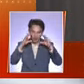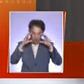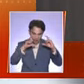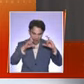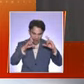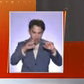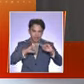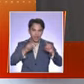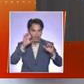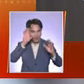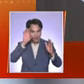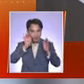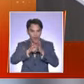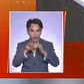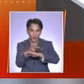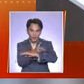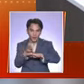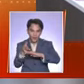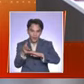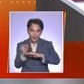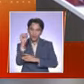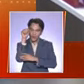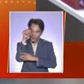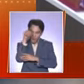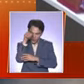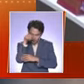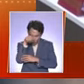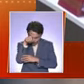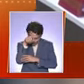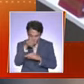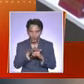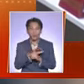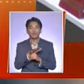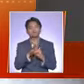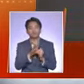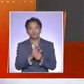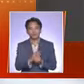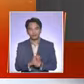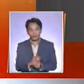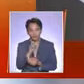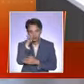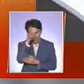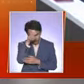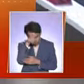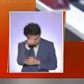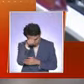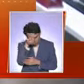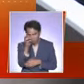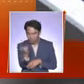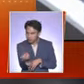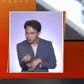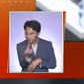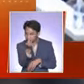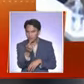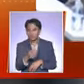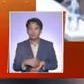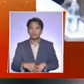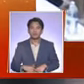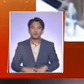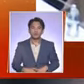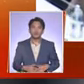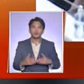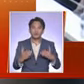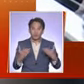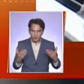งแต่ถ้าเป็นภาพคลิปวิดีโอคือเป็นจังหวะนี้พอดีฮะคือเป็นจังหวะที่พลเอกประวิตรเนี่ยกำลังก้มหน้าเพียงไม่กี่วินาที